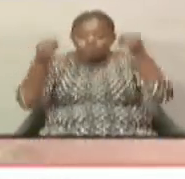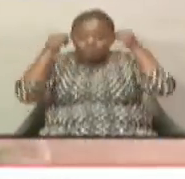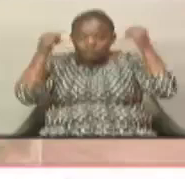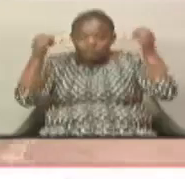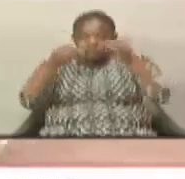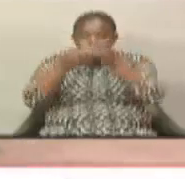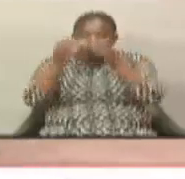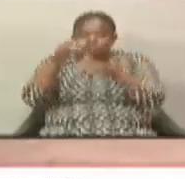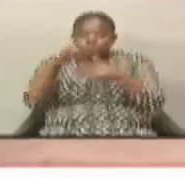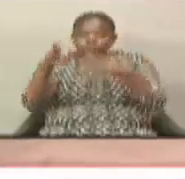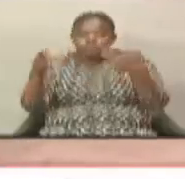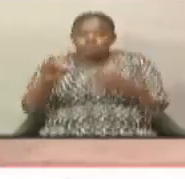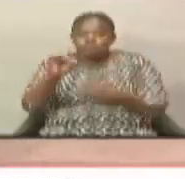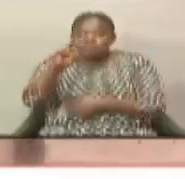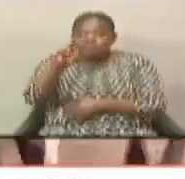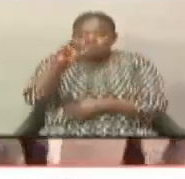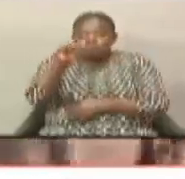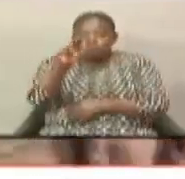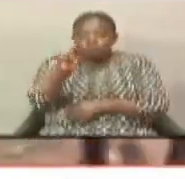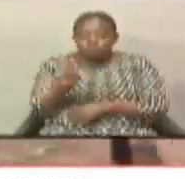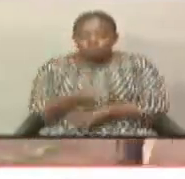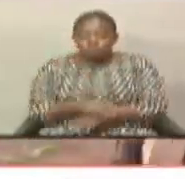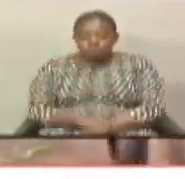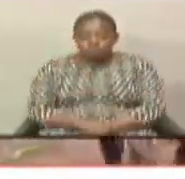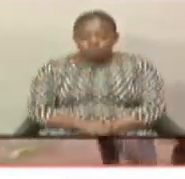bakulembeddwa omuyima waabwe Ivan Ssenkungu.